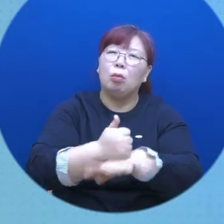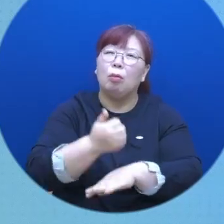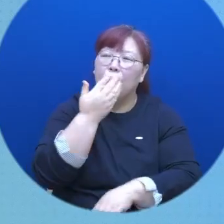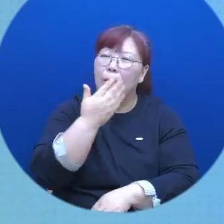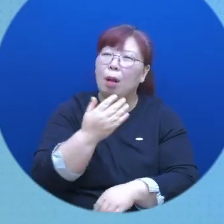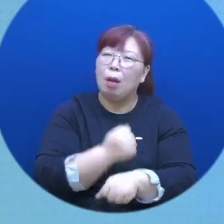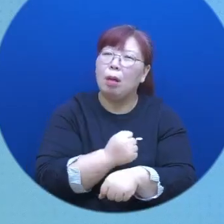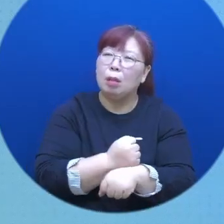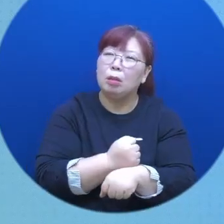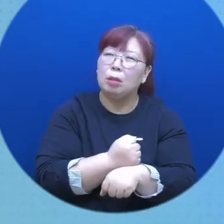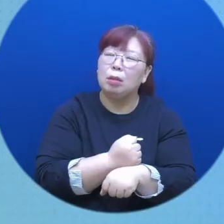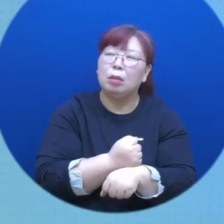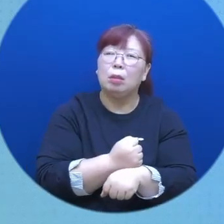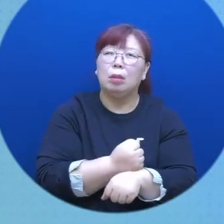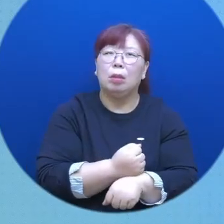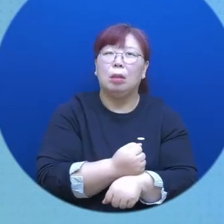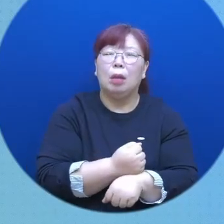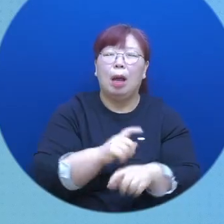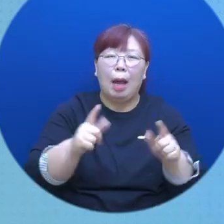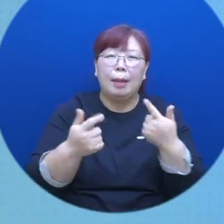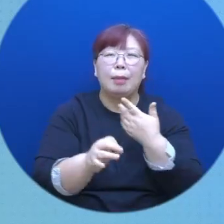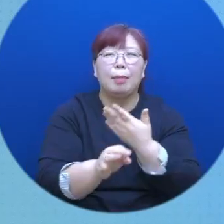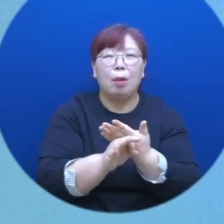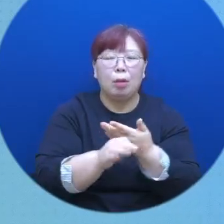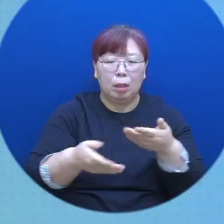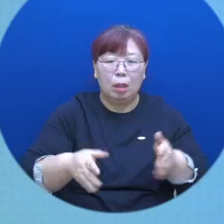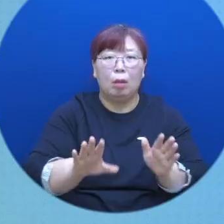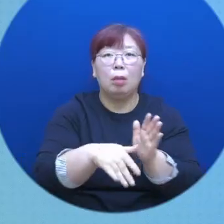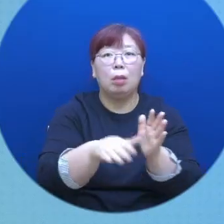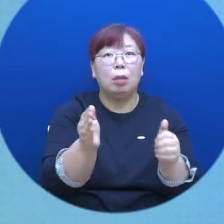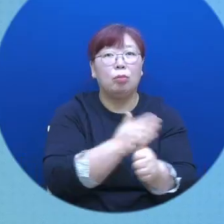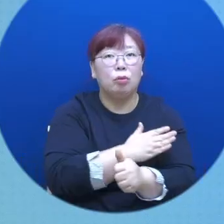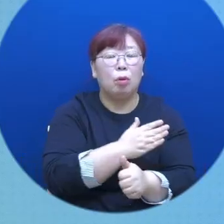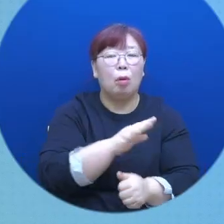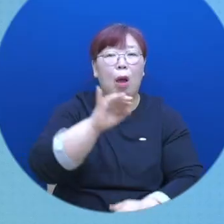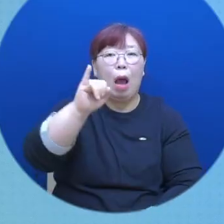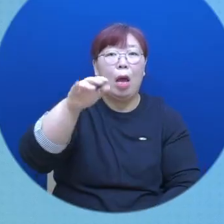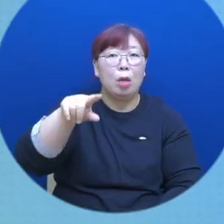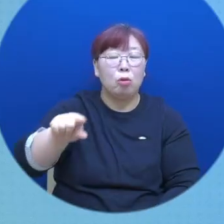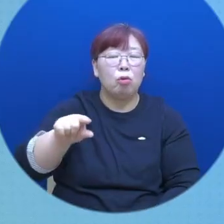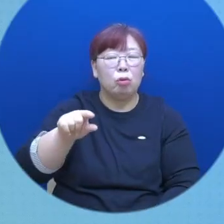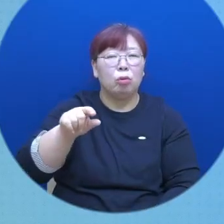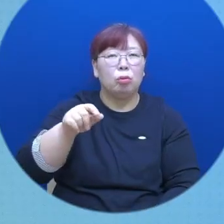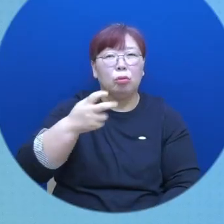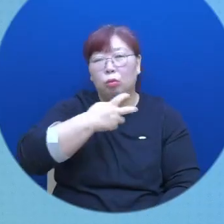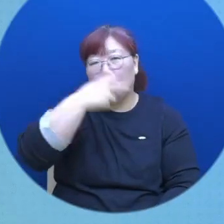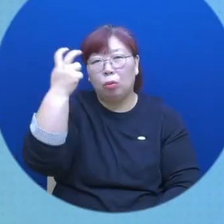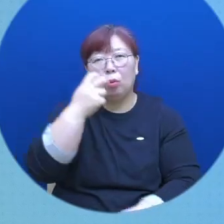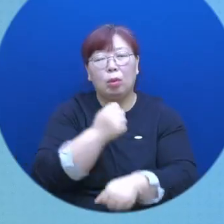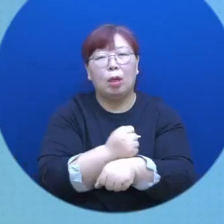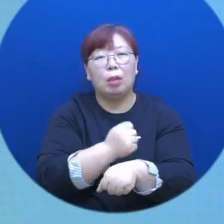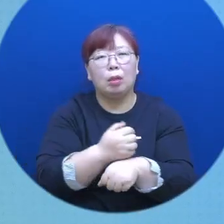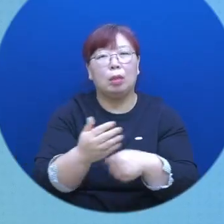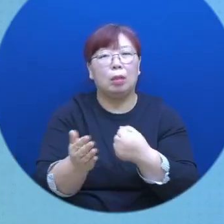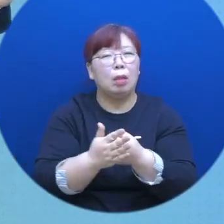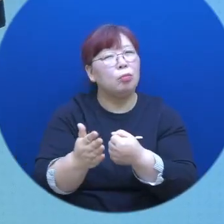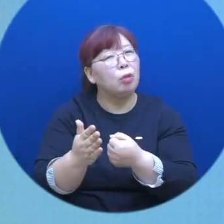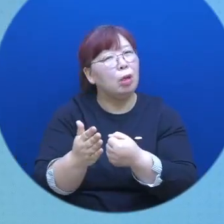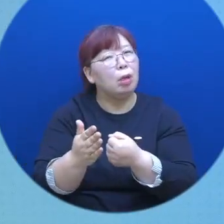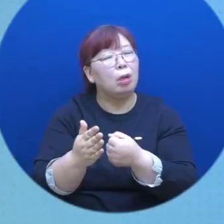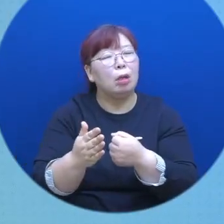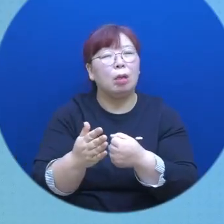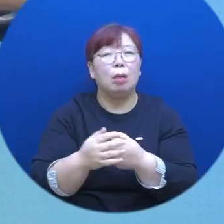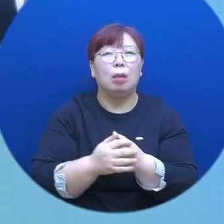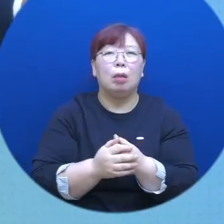일반적으로 탁월한 IQ, 지능이 있나 보다 그런 생각을 가질 수 있잖아요. 그런데